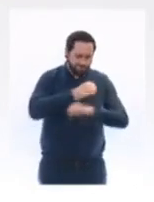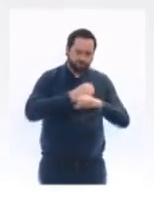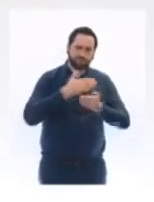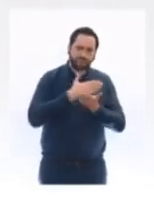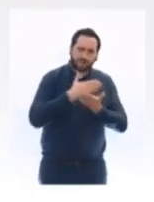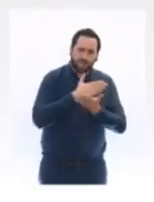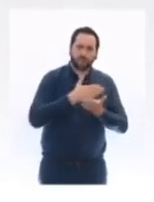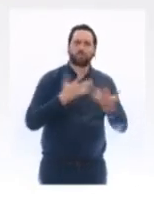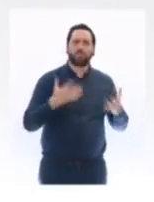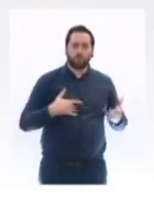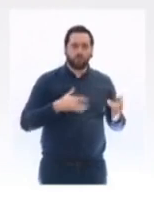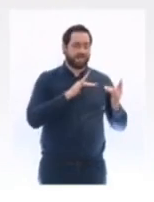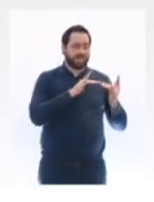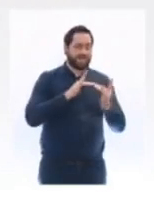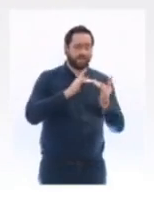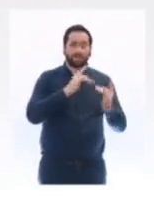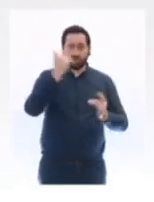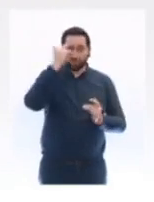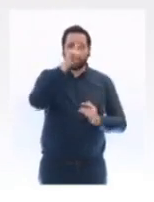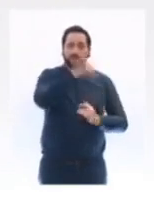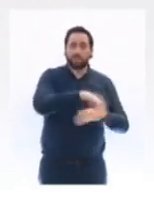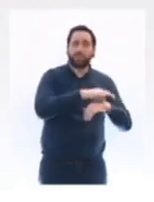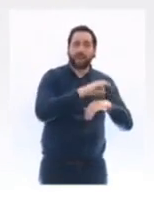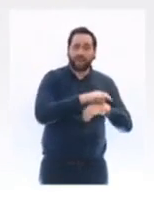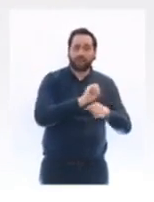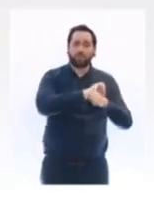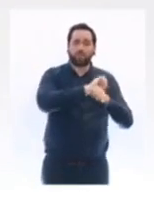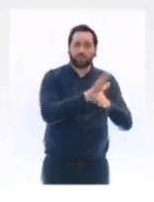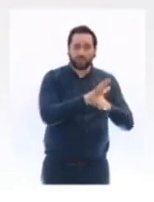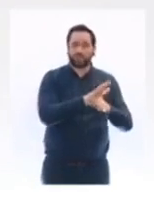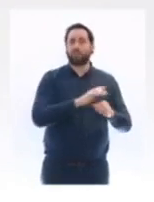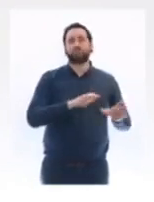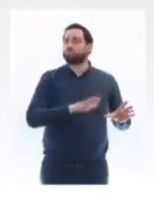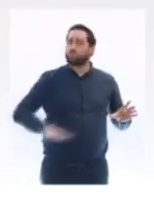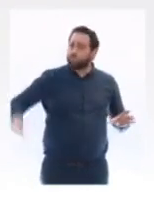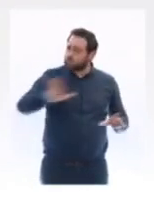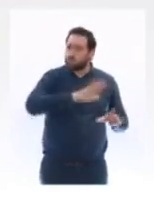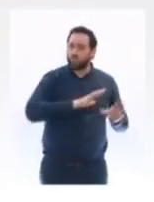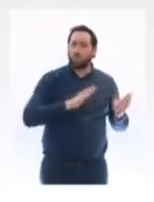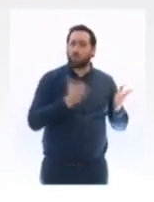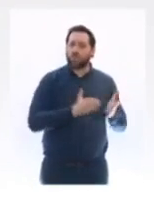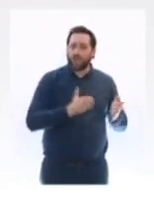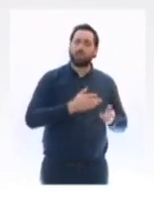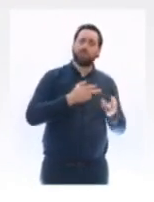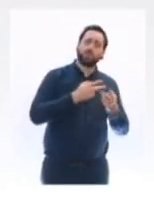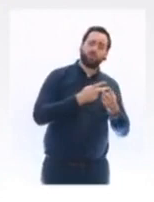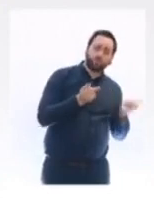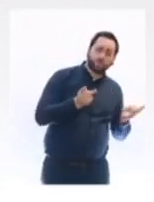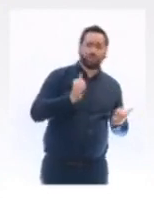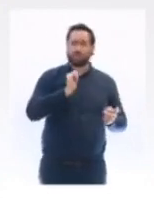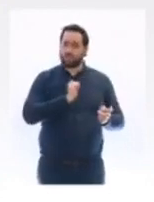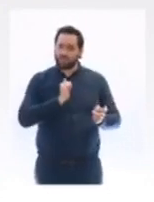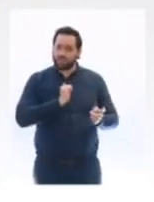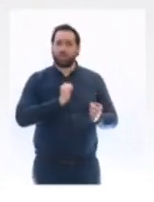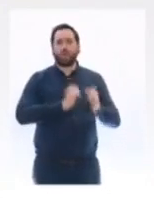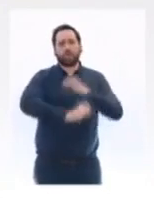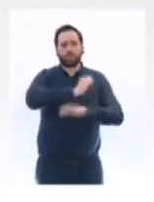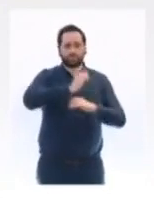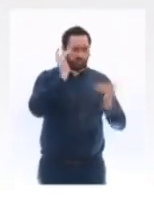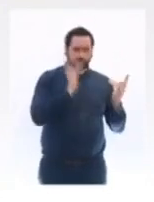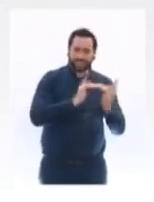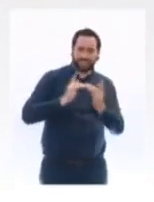soins intensifs pour y admettre des malades qui sont en état grave. Par ailleurs, nous augmentons également le nombre de lits